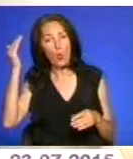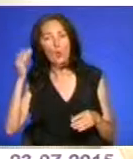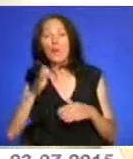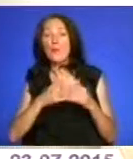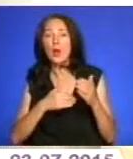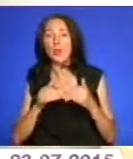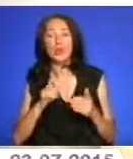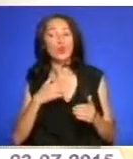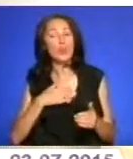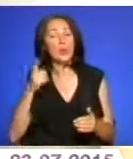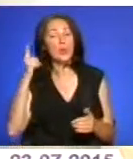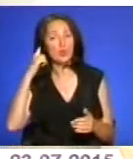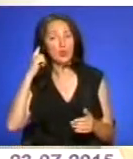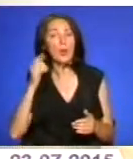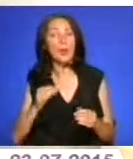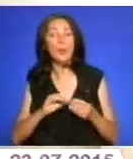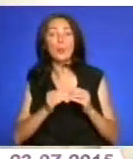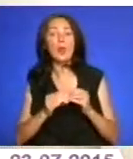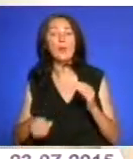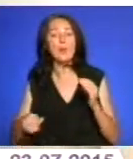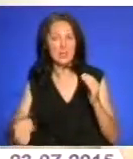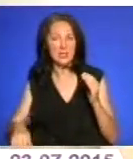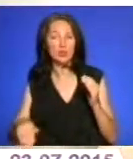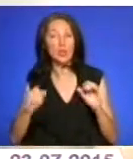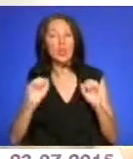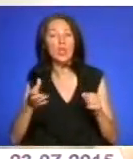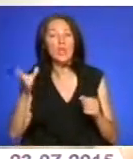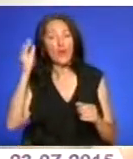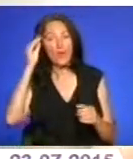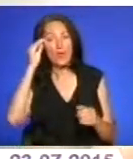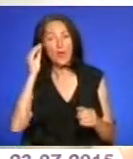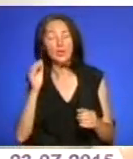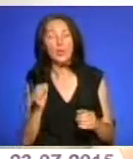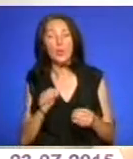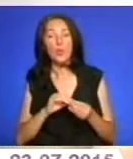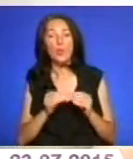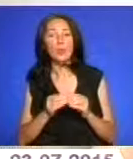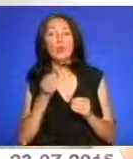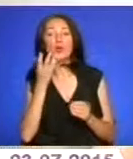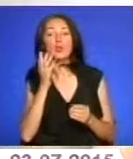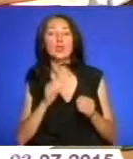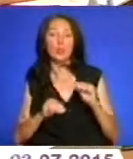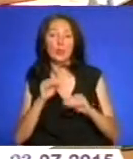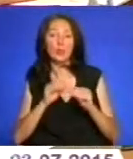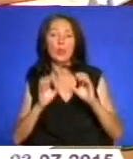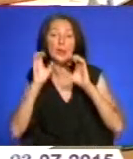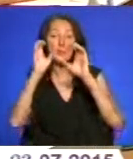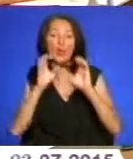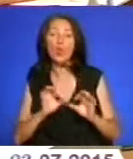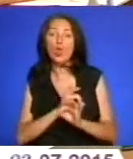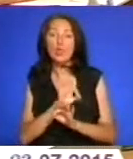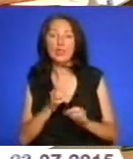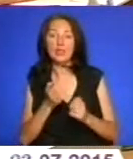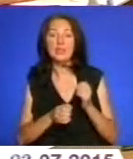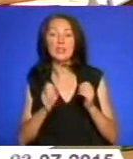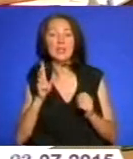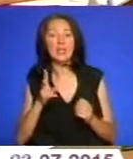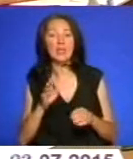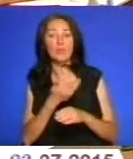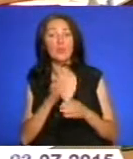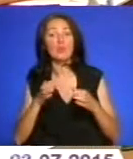проблеми знизу і могли враховувати їх при розробці законопроєктів. Серед членів